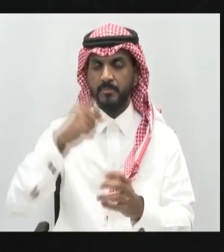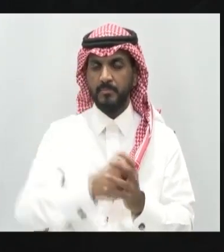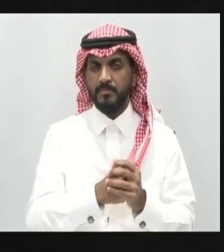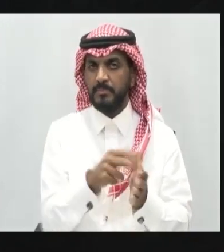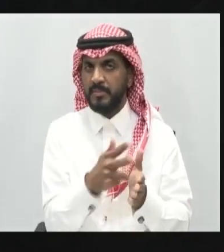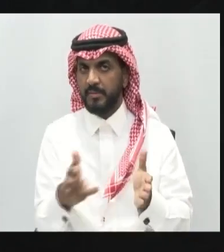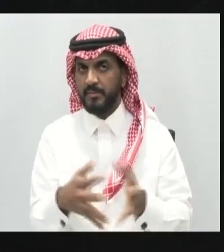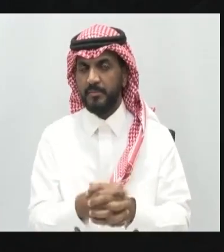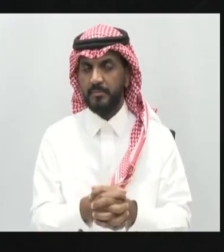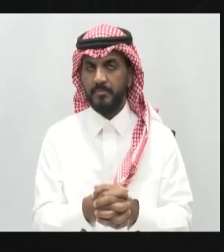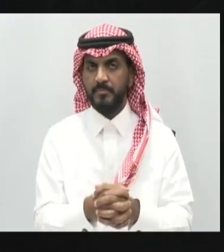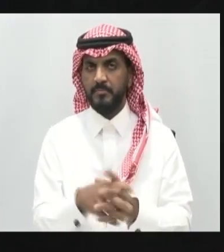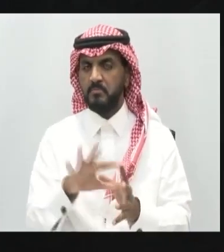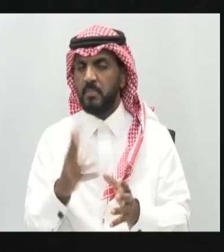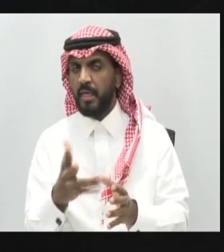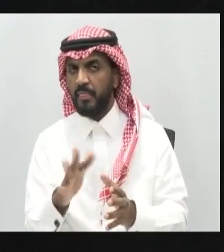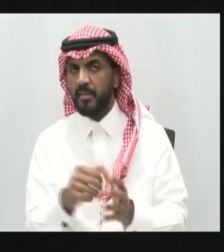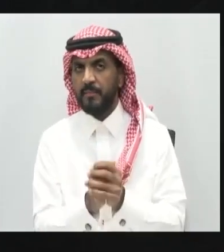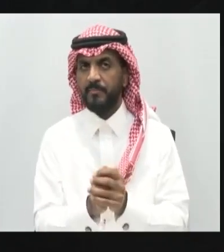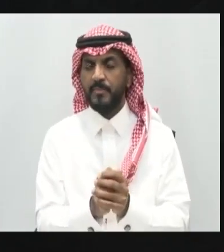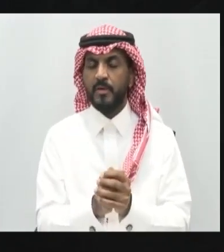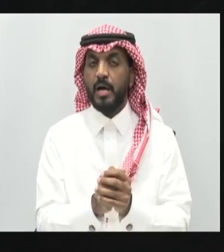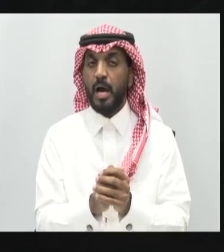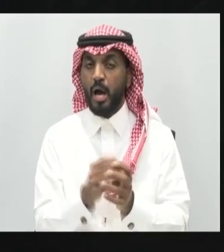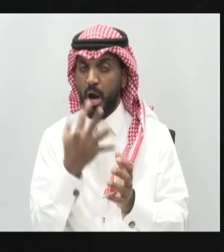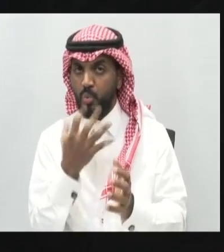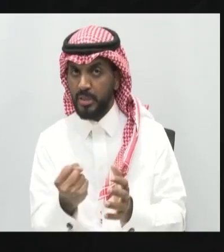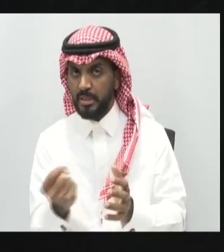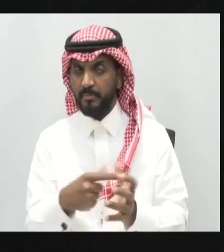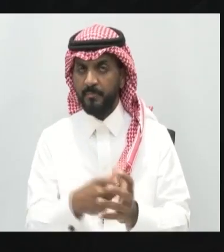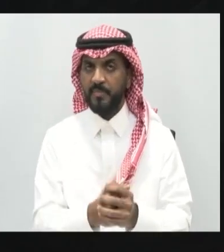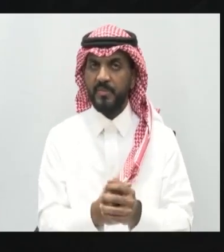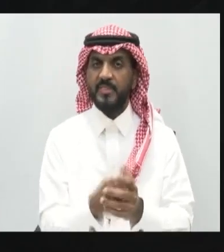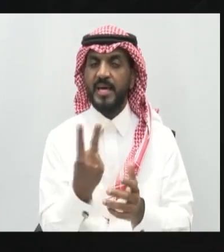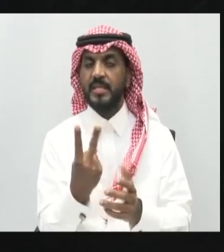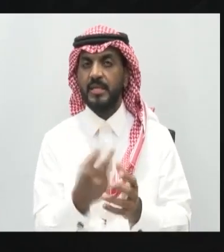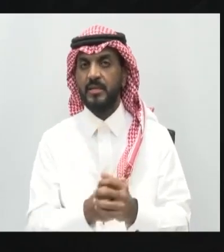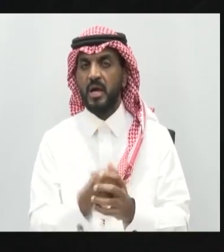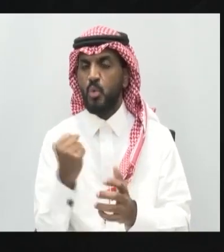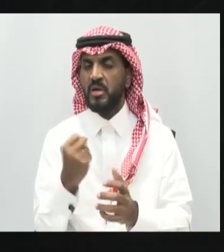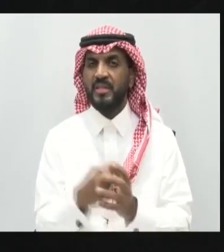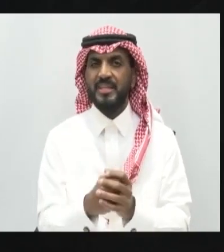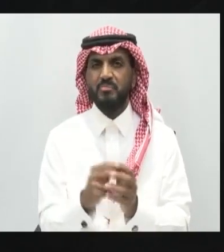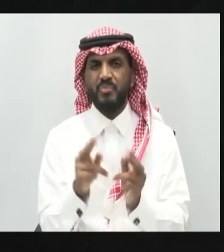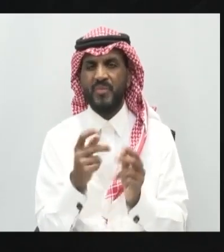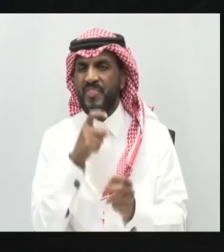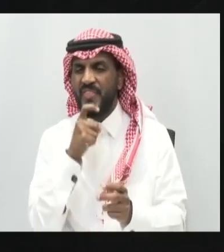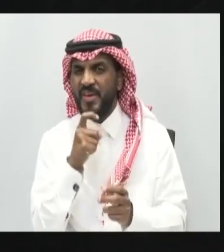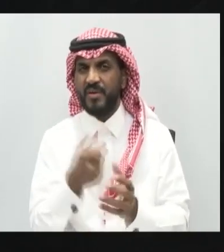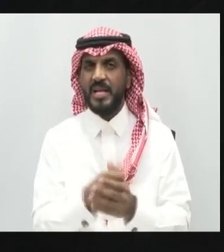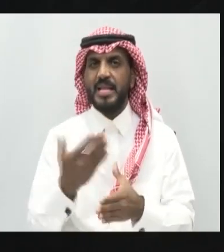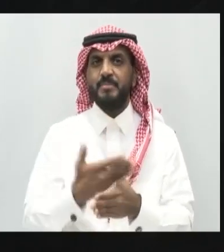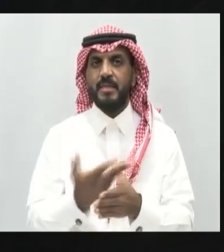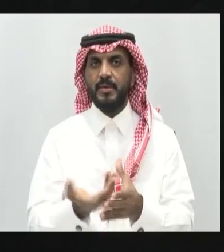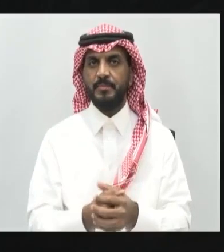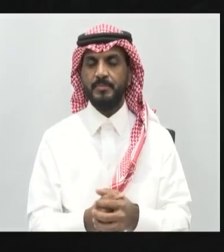تختلف بعضها لها اضاءه كب قويه وبعضها اضاءتها ضعيفه طيب